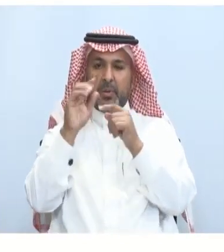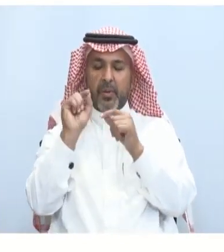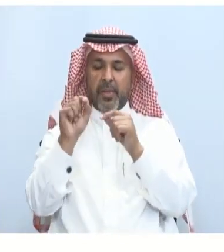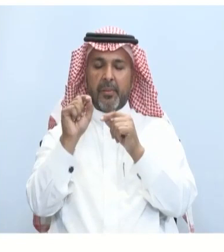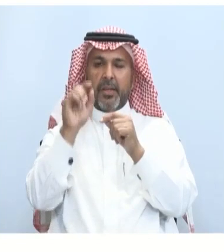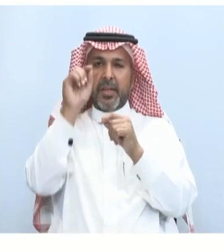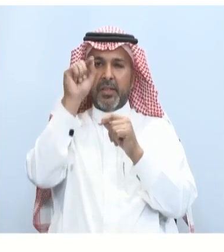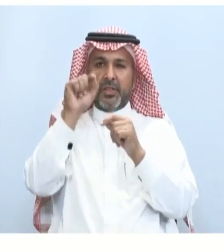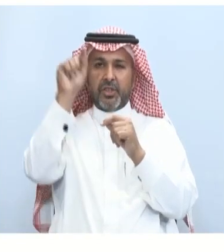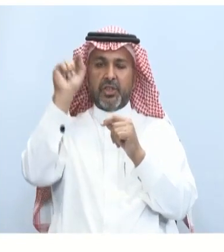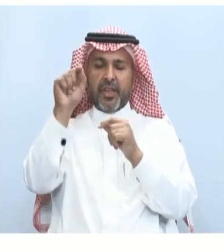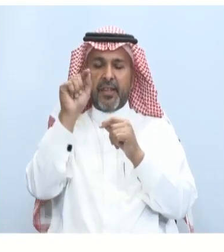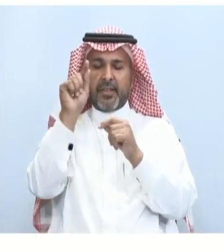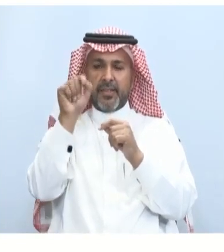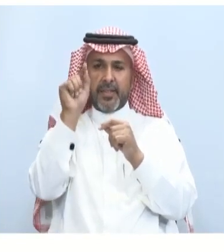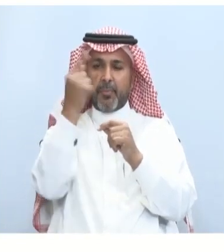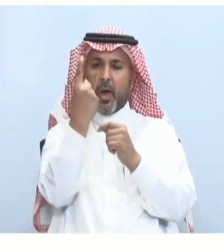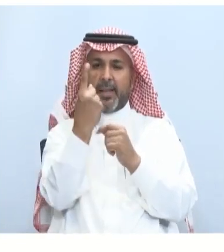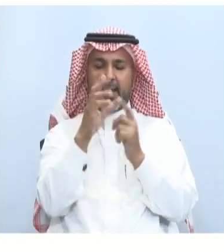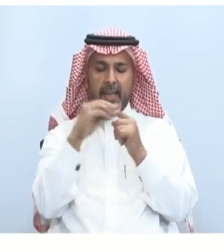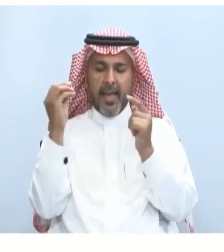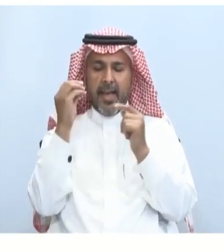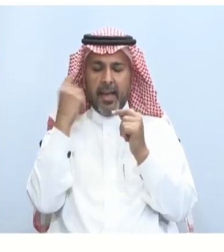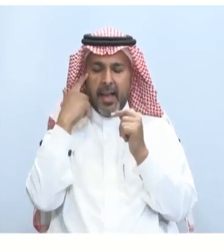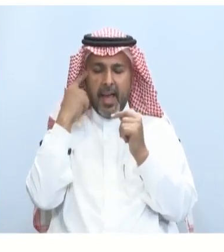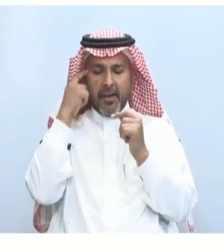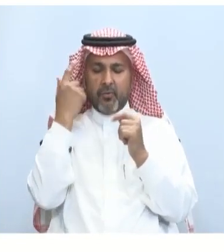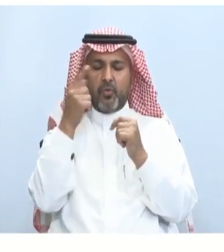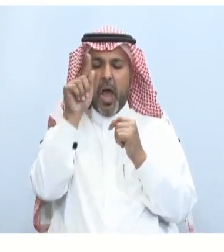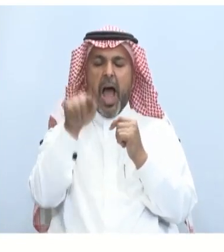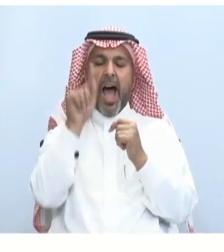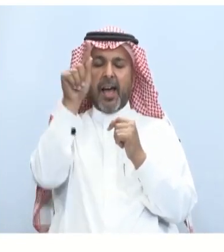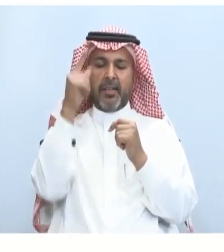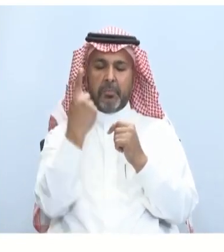اللي هو اي جذر سالب واحد راح يكون اي